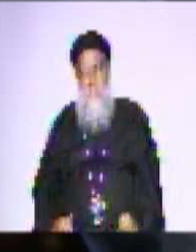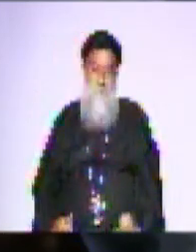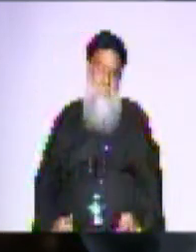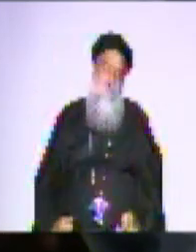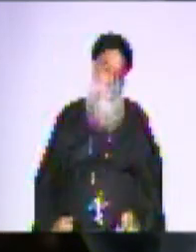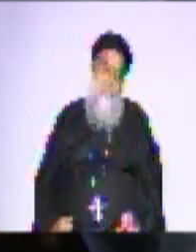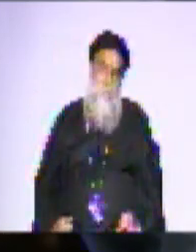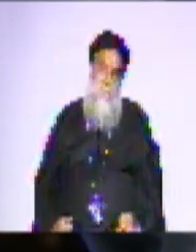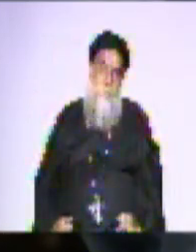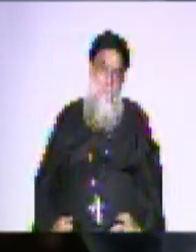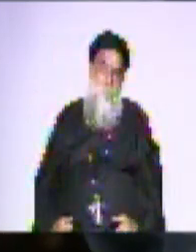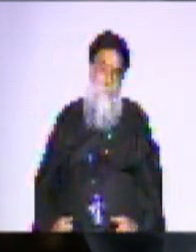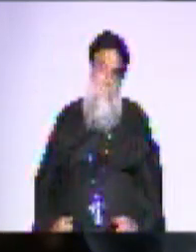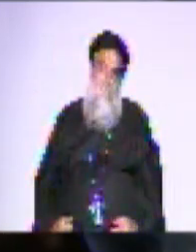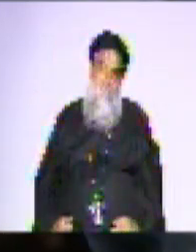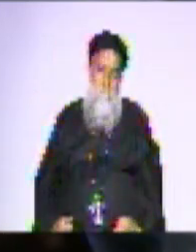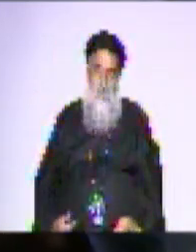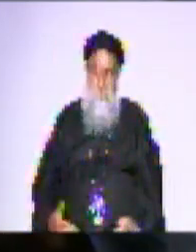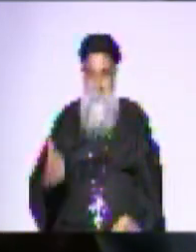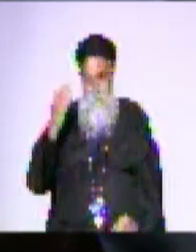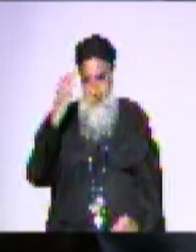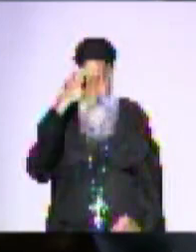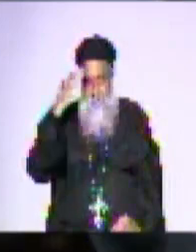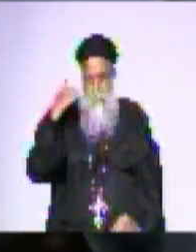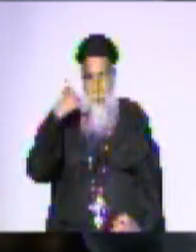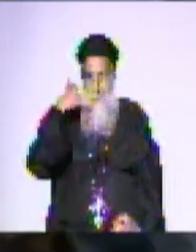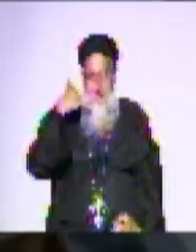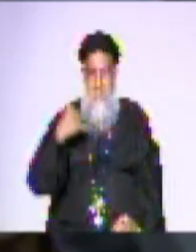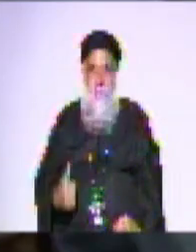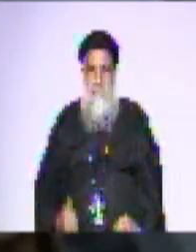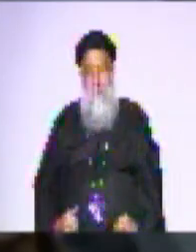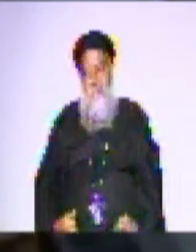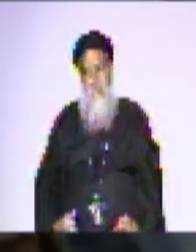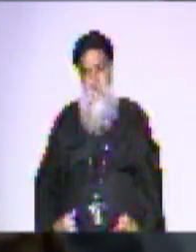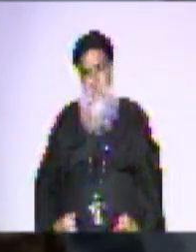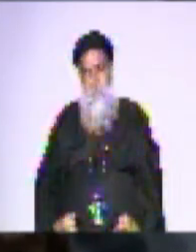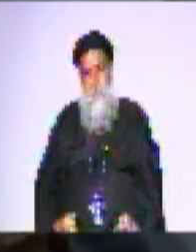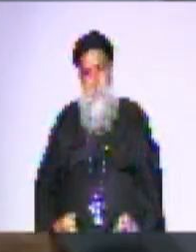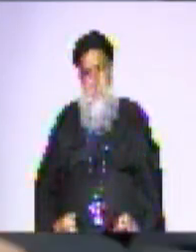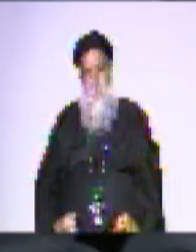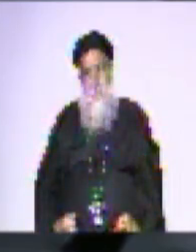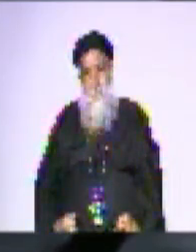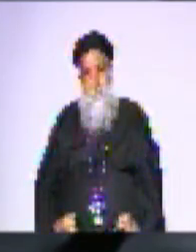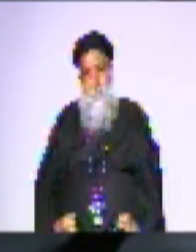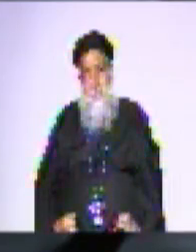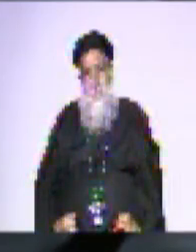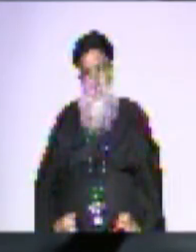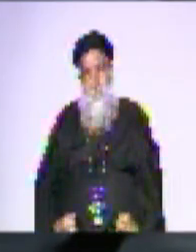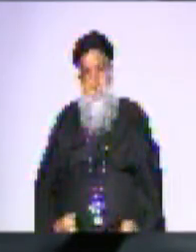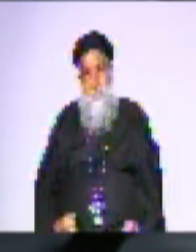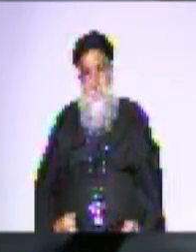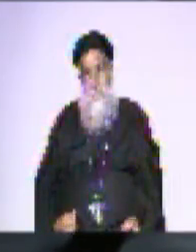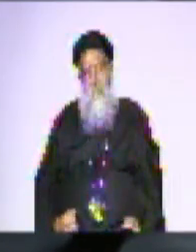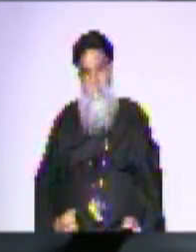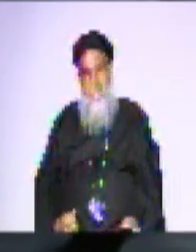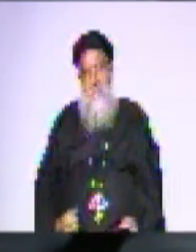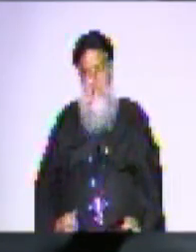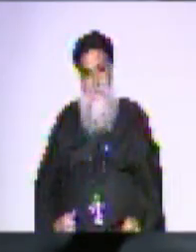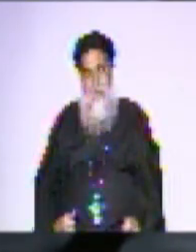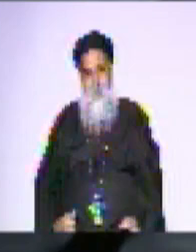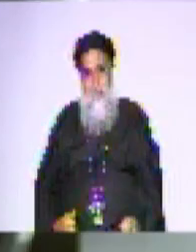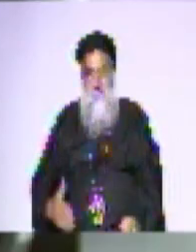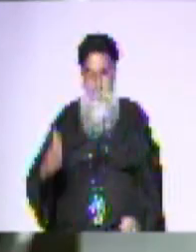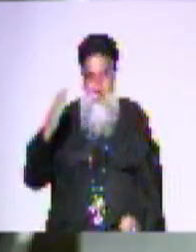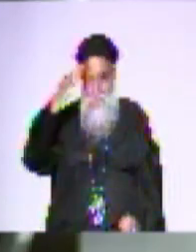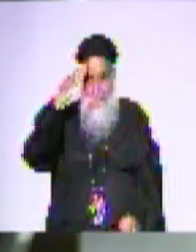معنا استاذه نبيله. ايوه اتفضلي، انت على الهواء مع سيدنا، اتفضلي بسؤالك. اوكي اتفضلي. ايوه مساء الخير